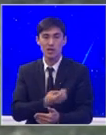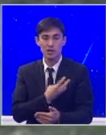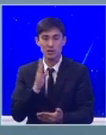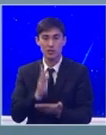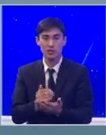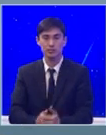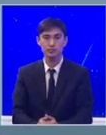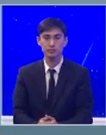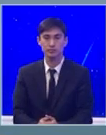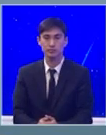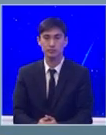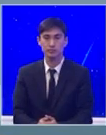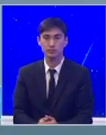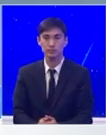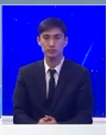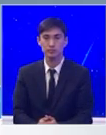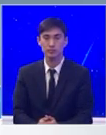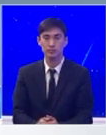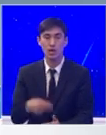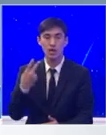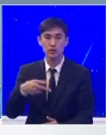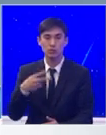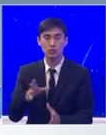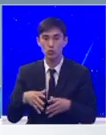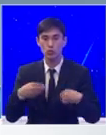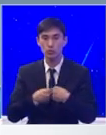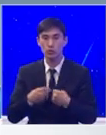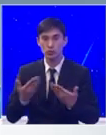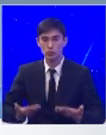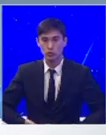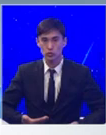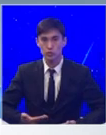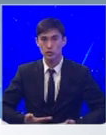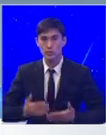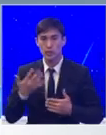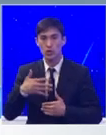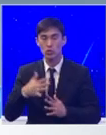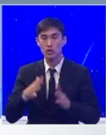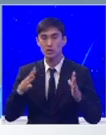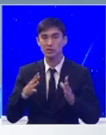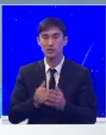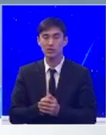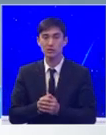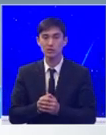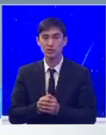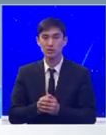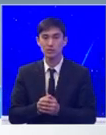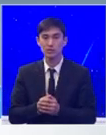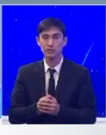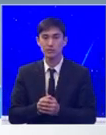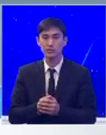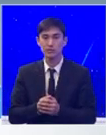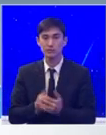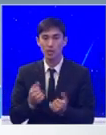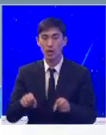бар. 20 шақты отбасылар тұрады, 50-ден астам отбасысы бар, осыларға қауіп